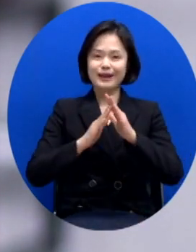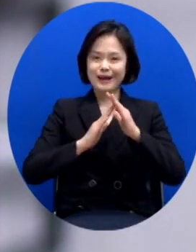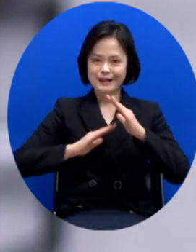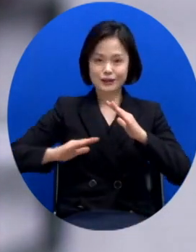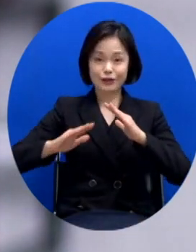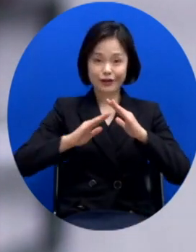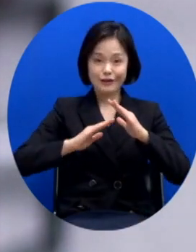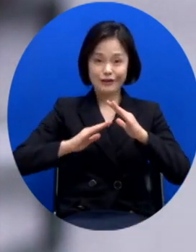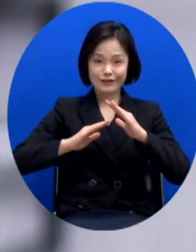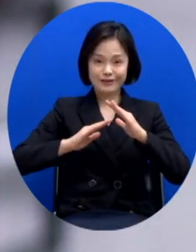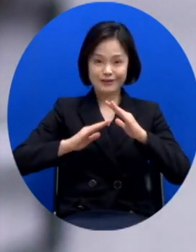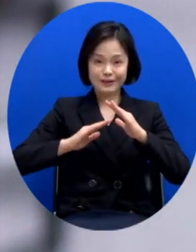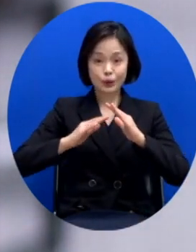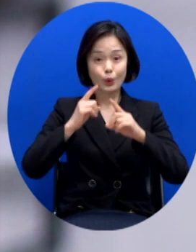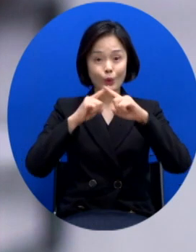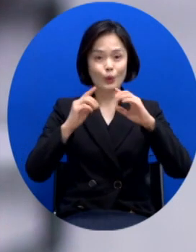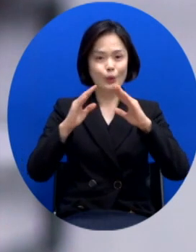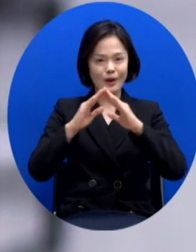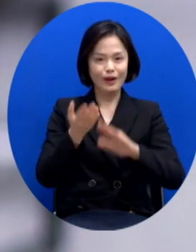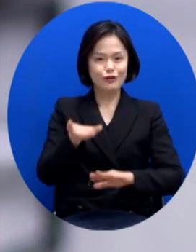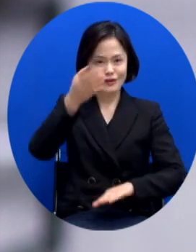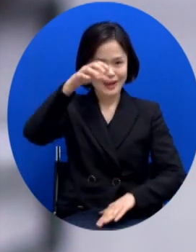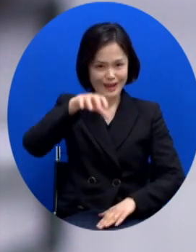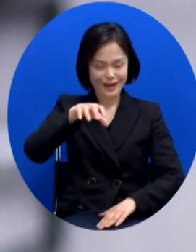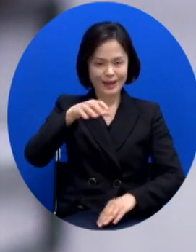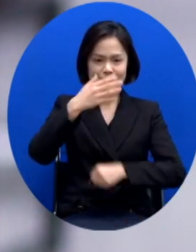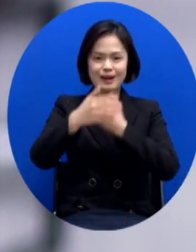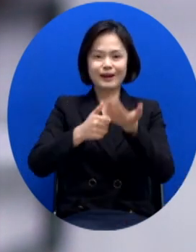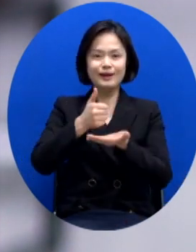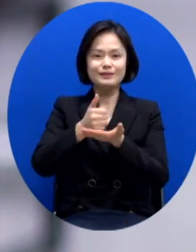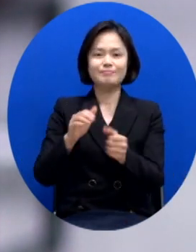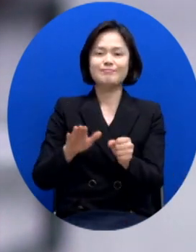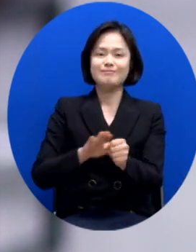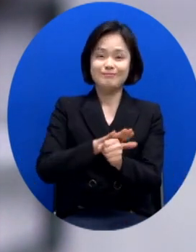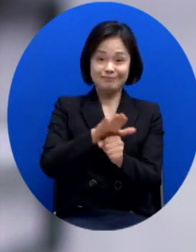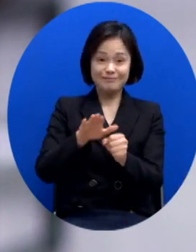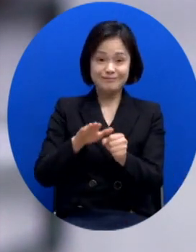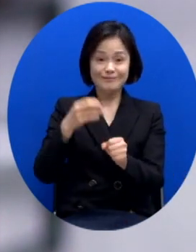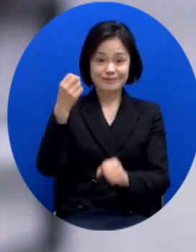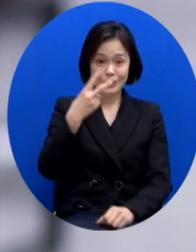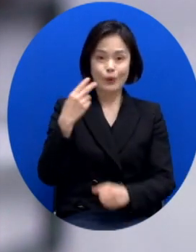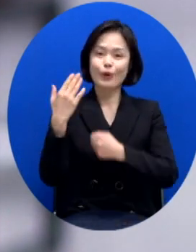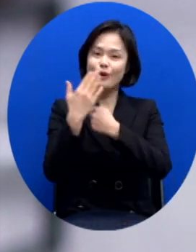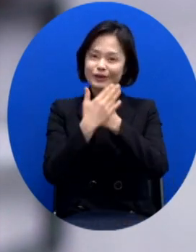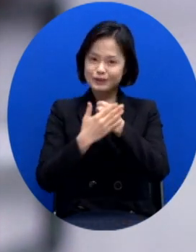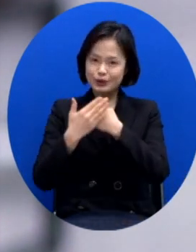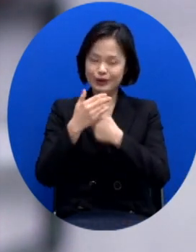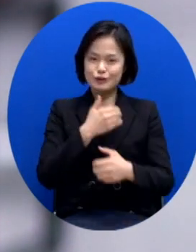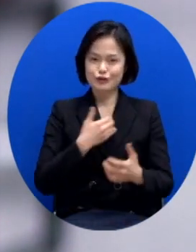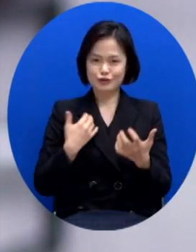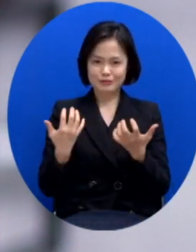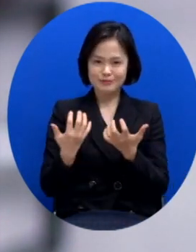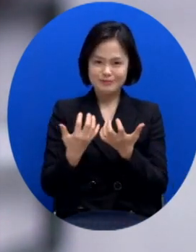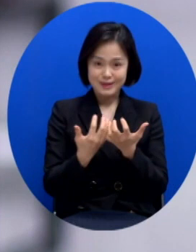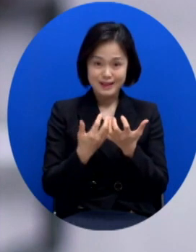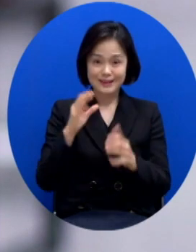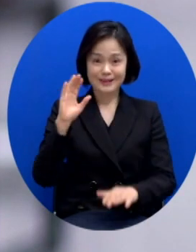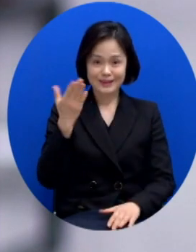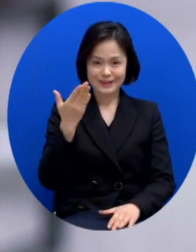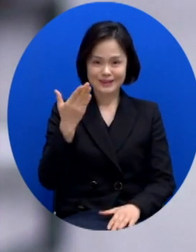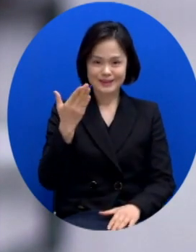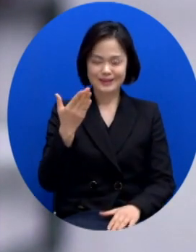섬기시는 교회의 하나님의 사랑과 은총이 충만하시기를 진심으로